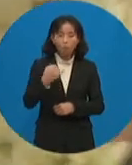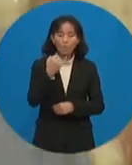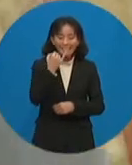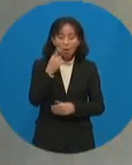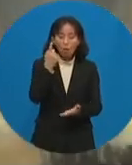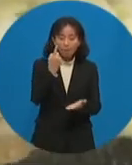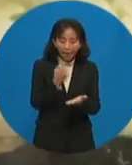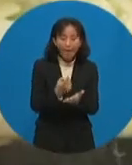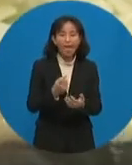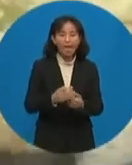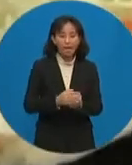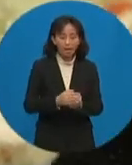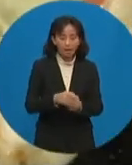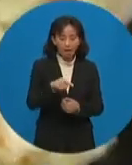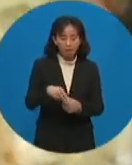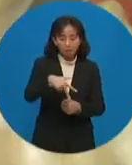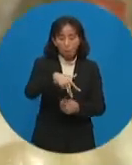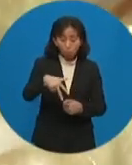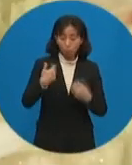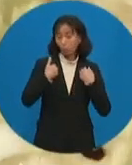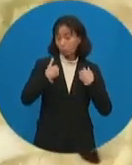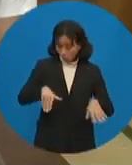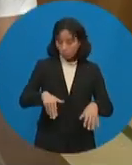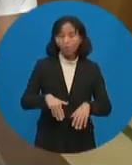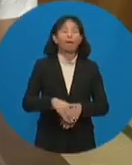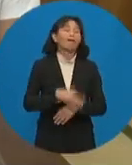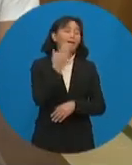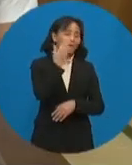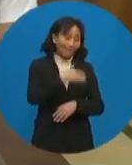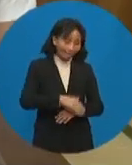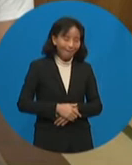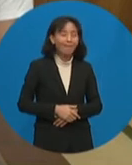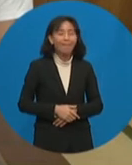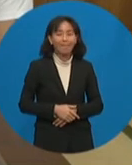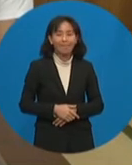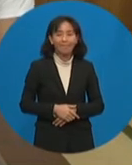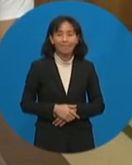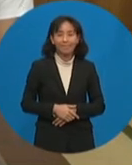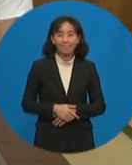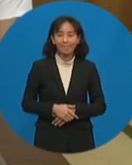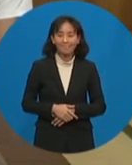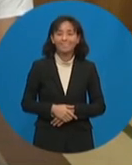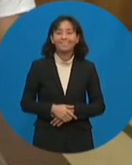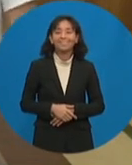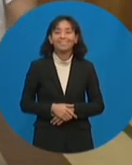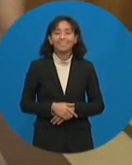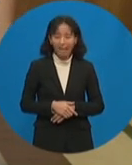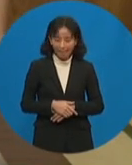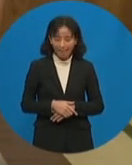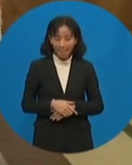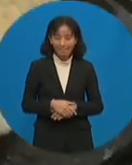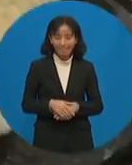もんじゃなのにソースはなし、 はい、 分かりました。 もう食べ頃ですね。 あ、完成ですか、はい、完成